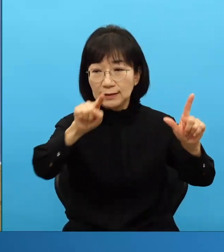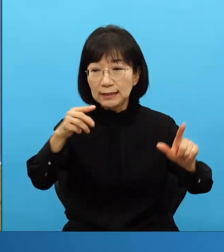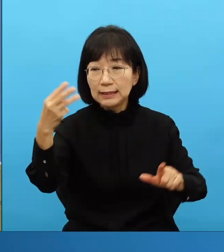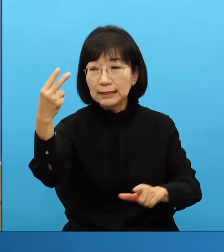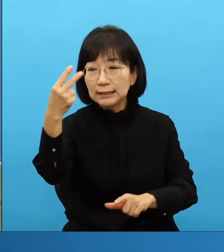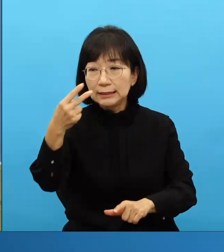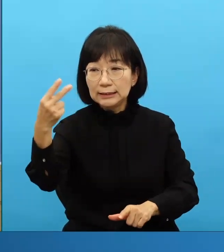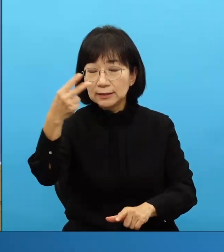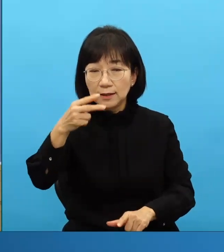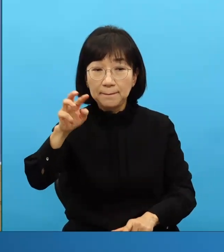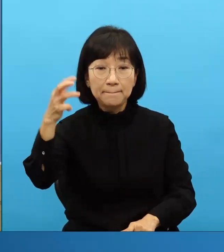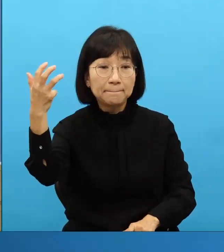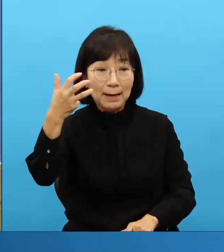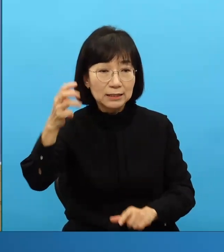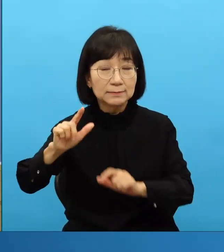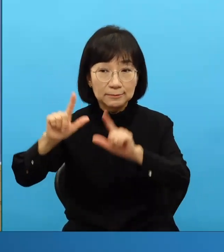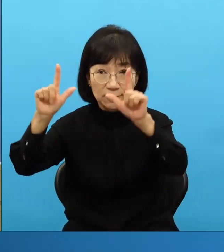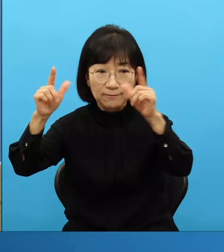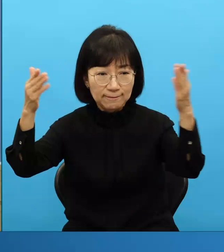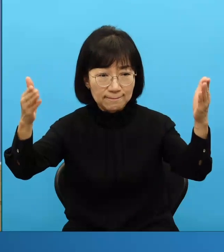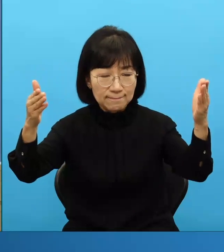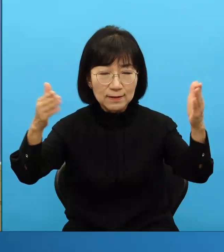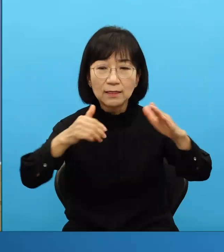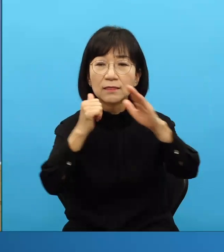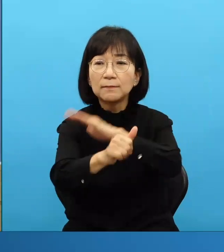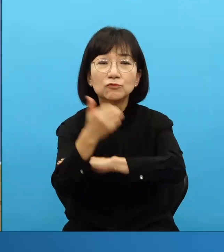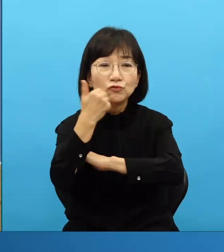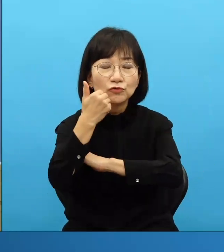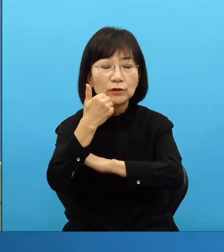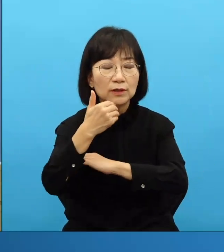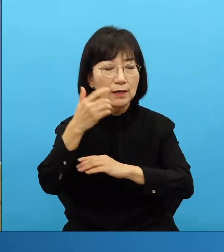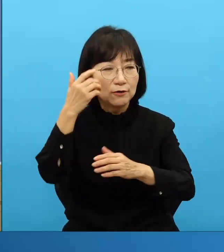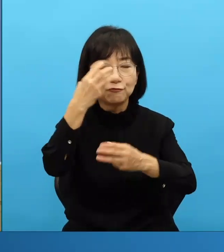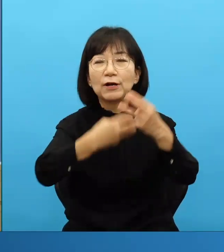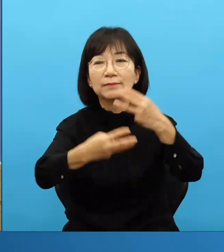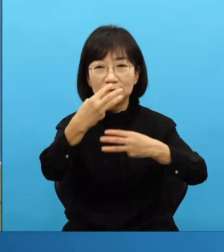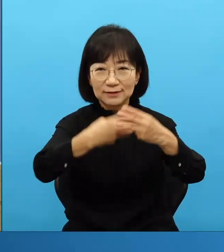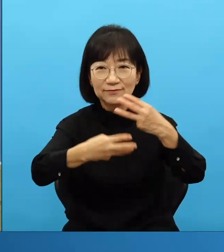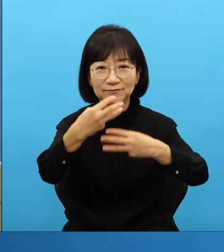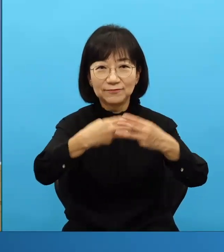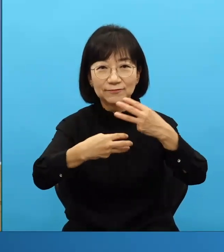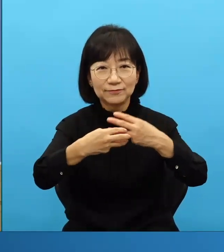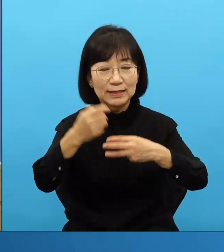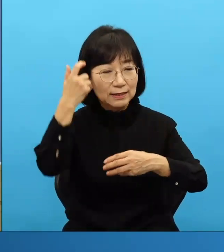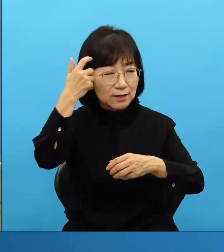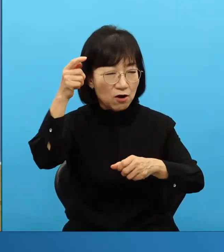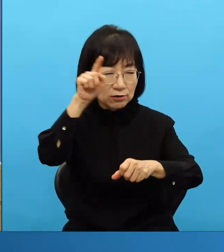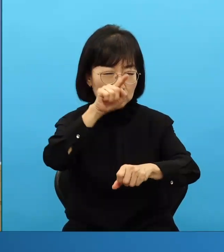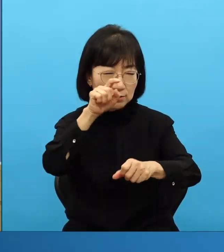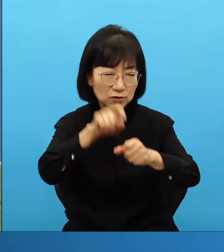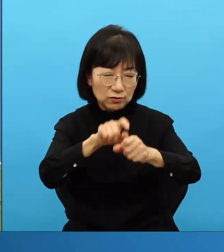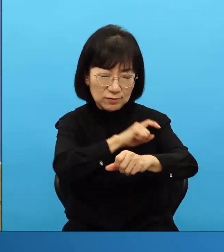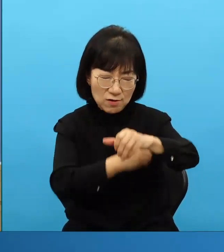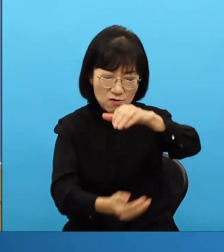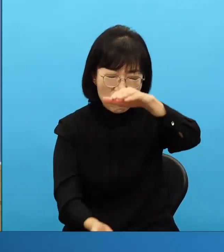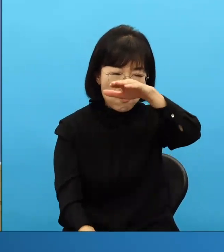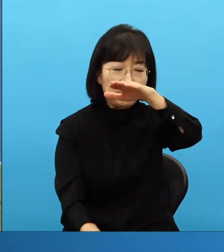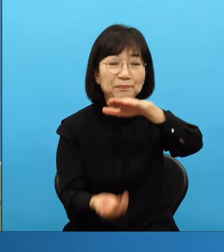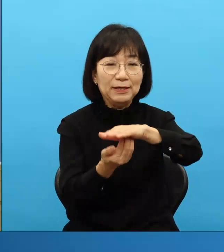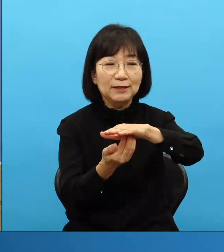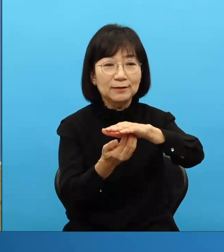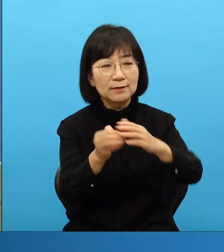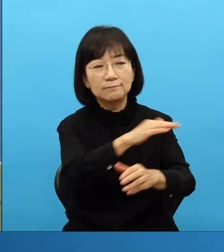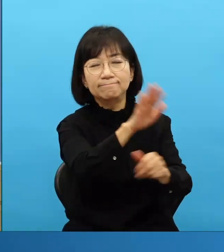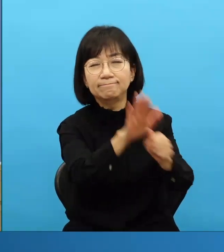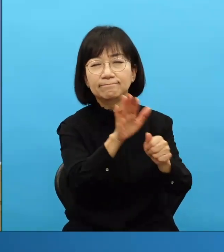age of 우리 2080. 렘넌트들을 영적 서밋으로 세우는 금토일 시대가 여러분에게 우리에게 열렸으니 여기에